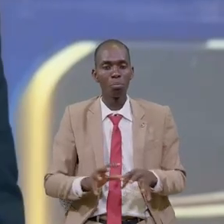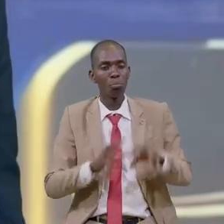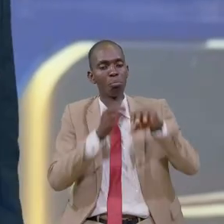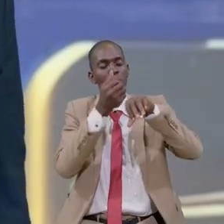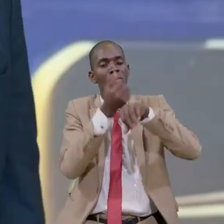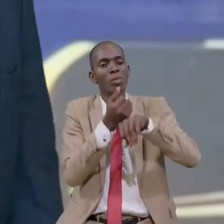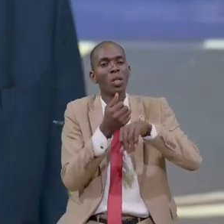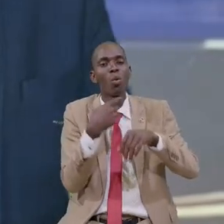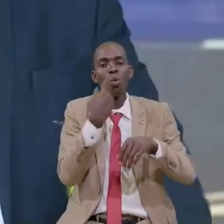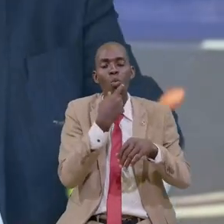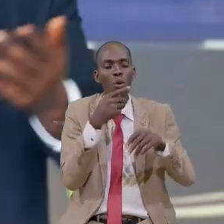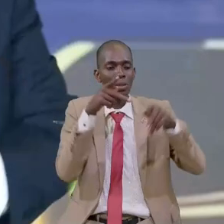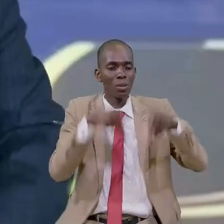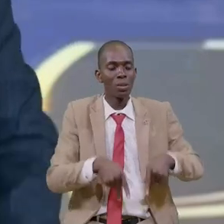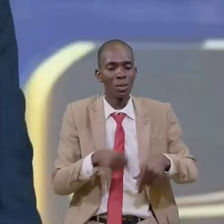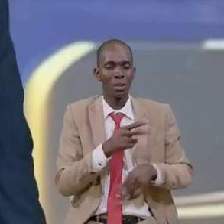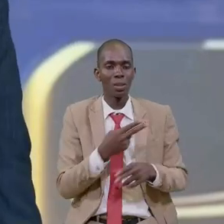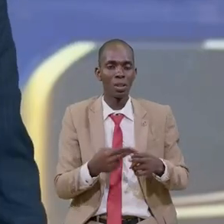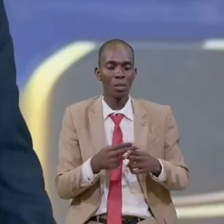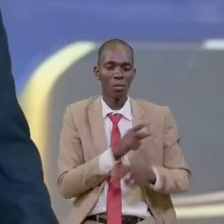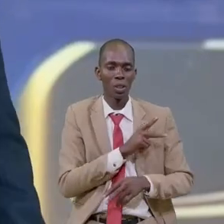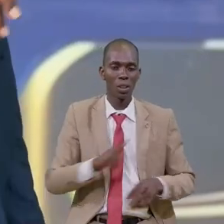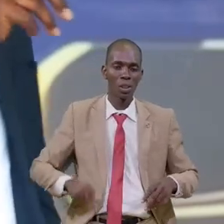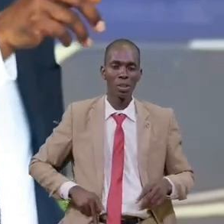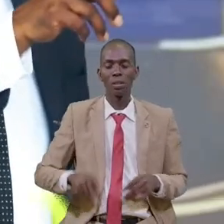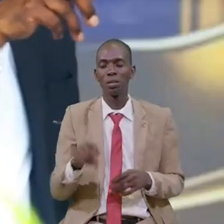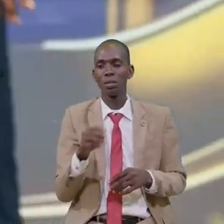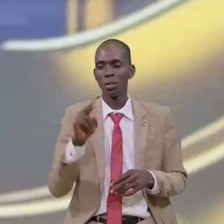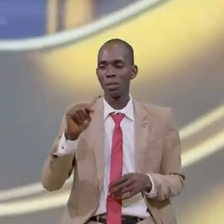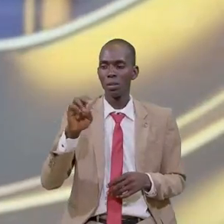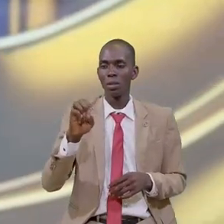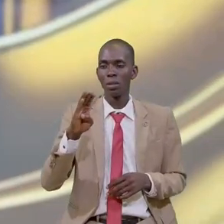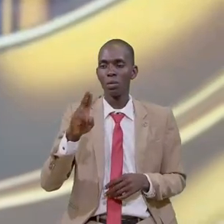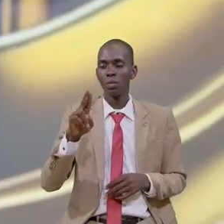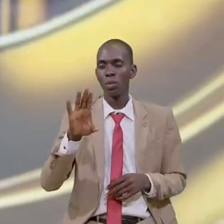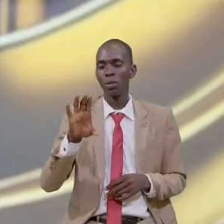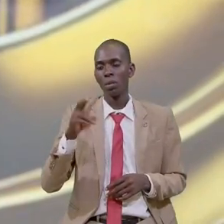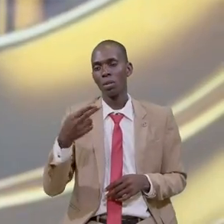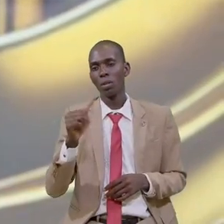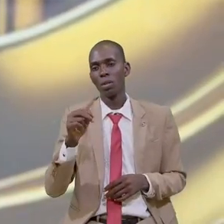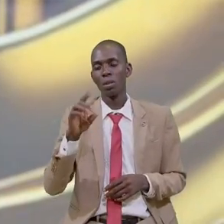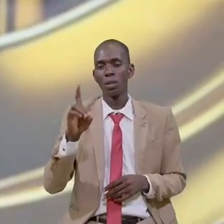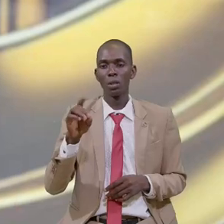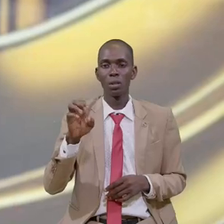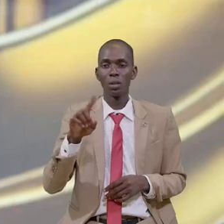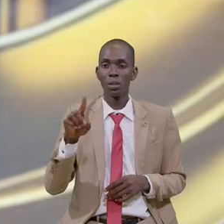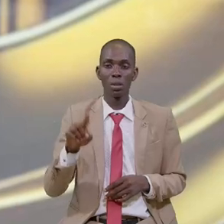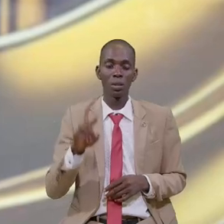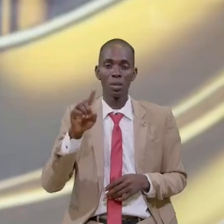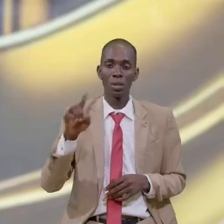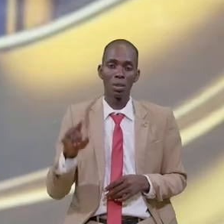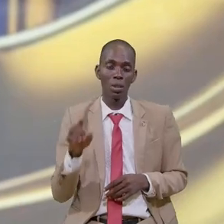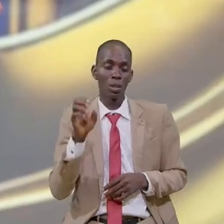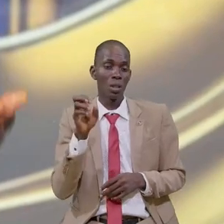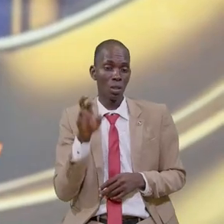d'adoration, même en Babylone. Mais il y avait une montagne devant eux et cette montagne n'était Nebuchadnezzar. Et